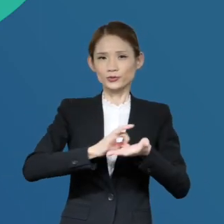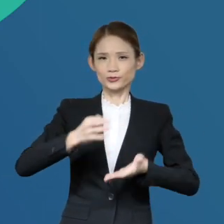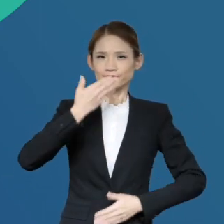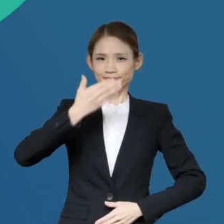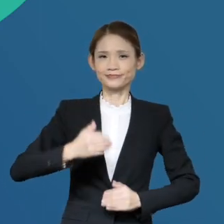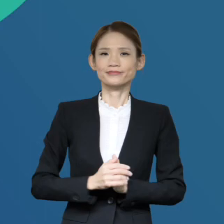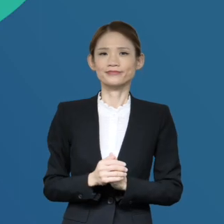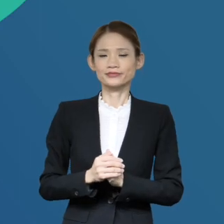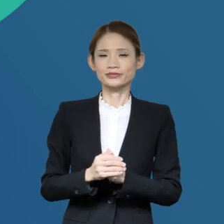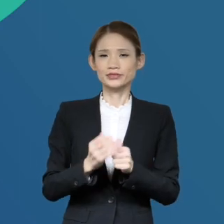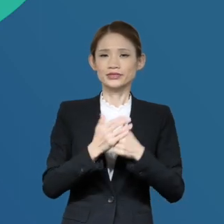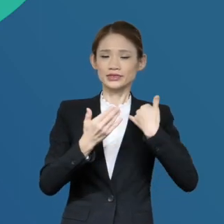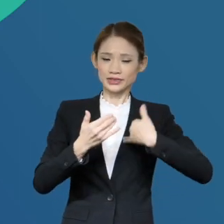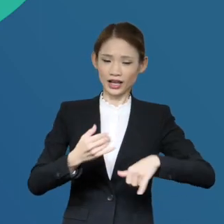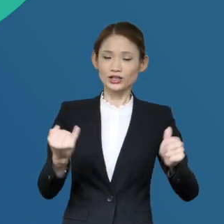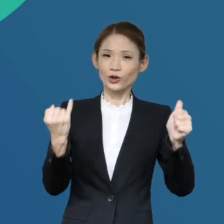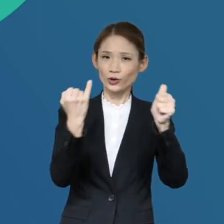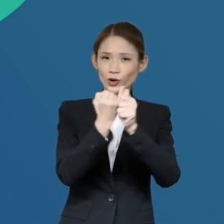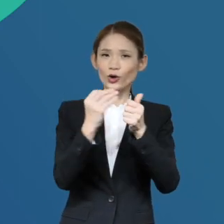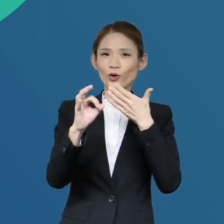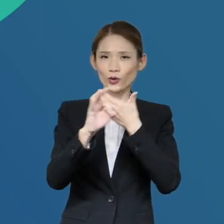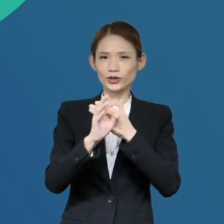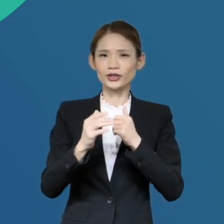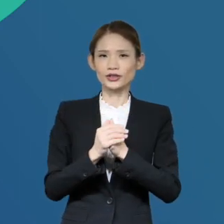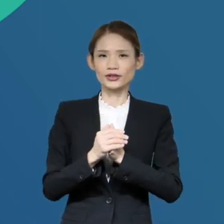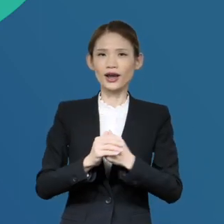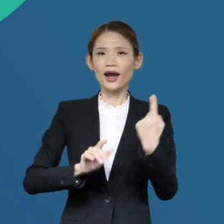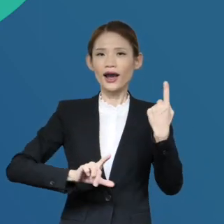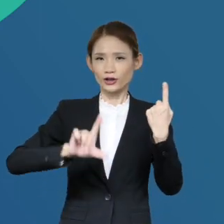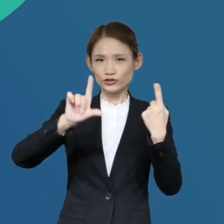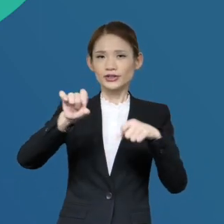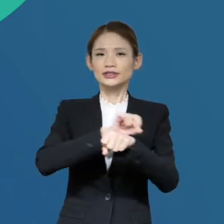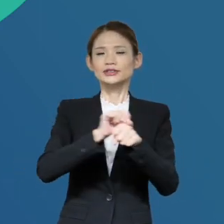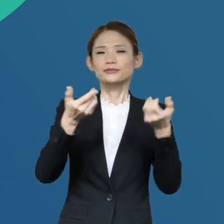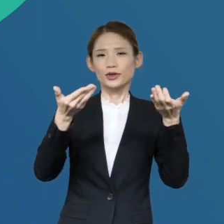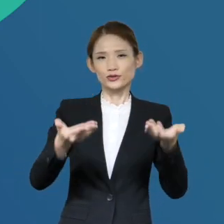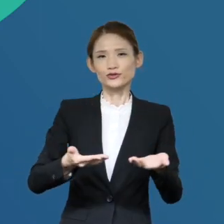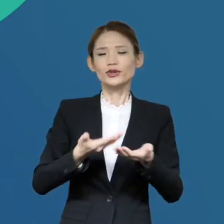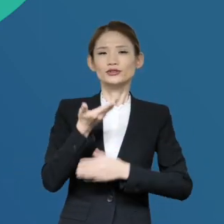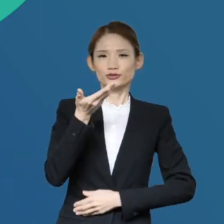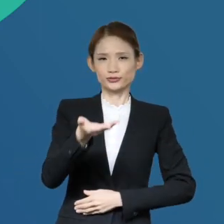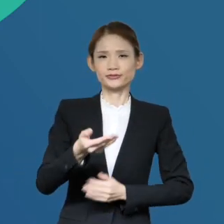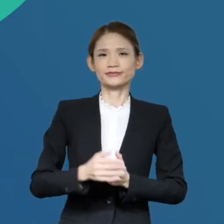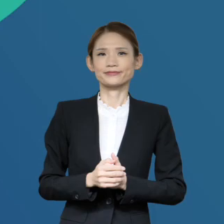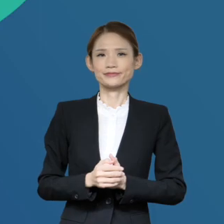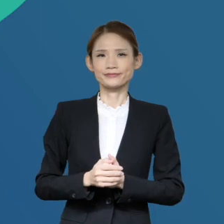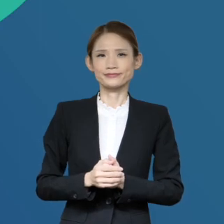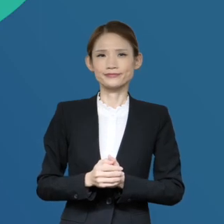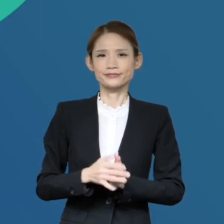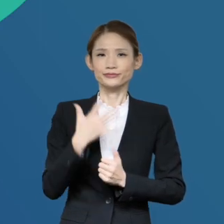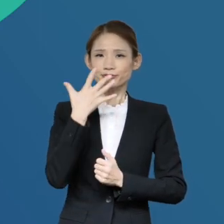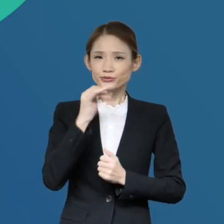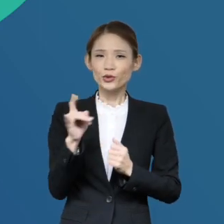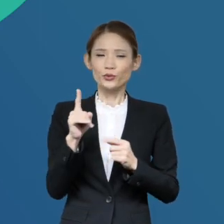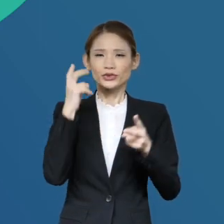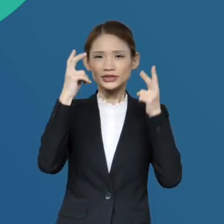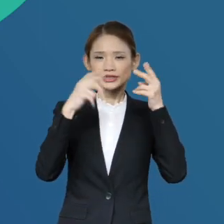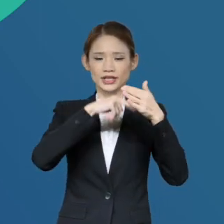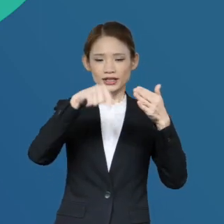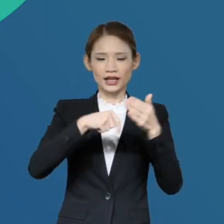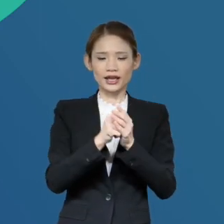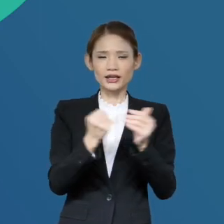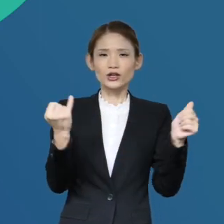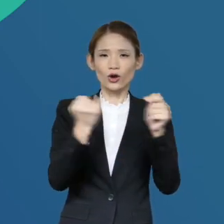수 있으며 자녀가 결혼을 할 경우에는 1일의 특별 휴가가 주어집니다. 물론